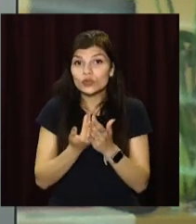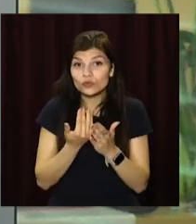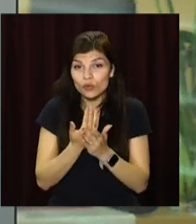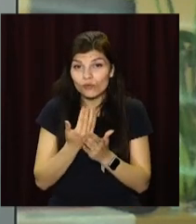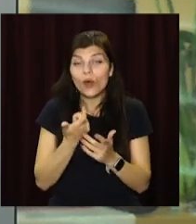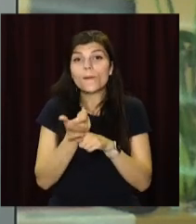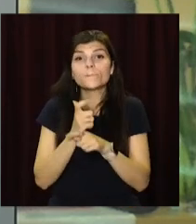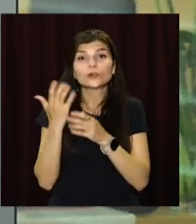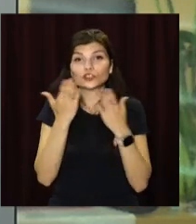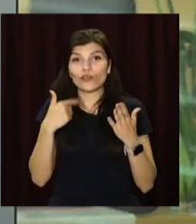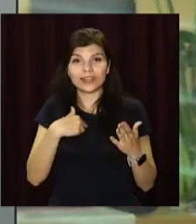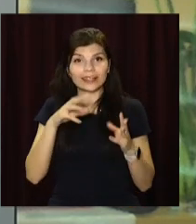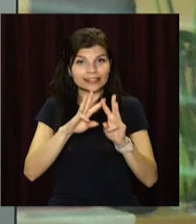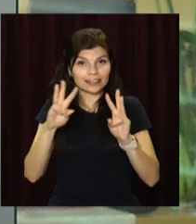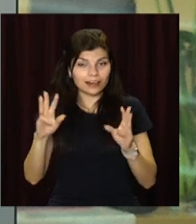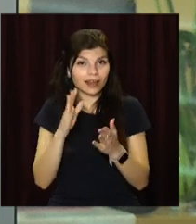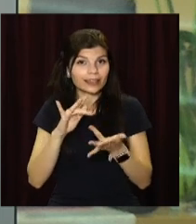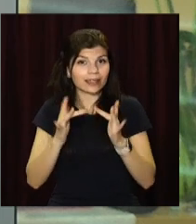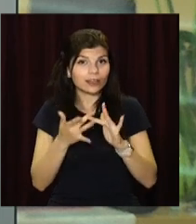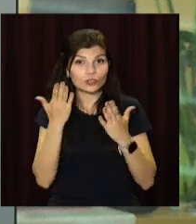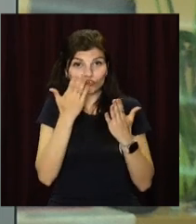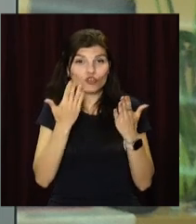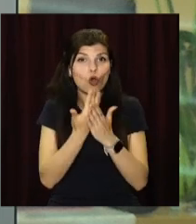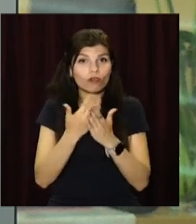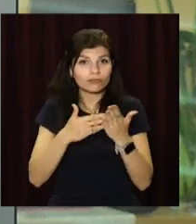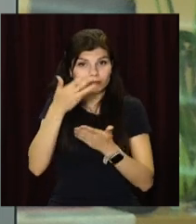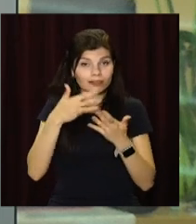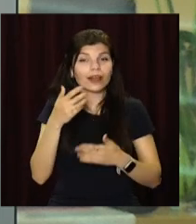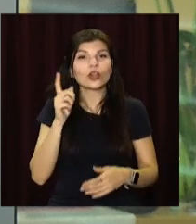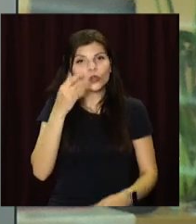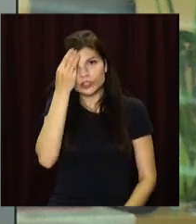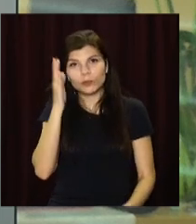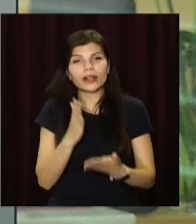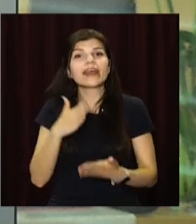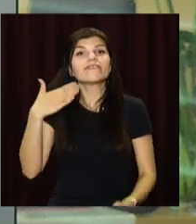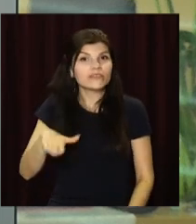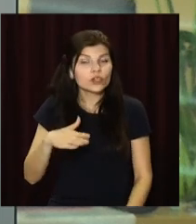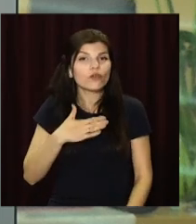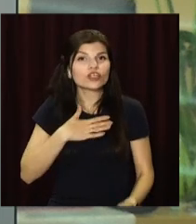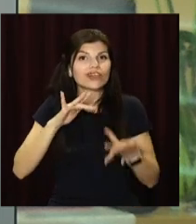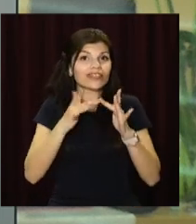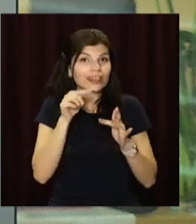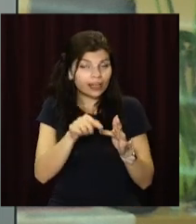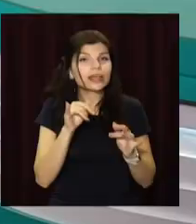Більше читайте на нашому сайті opentv.media. Не забувайте і про сюжети в соціальних мережах та на